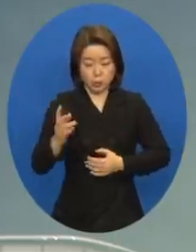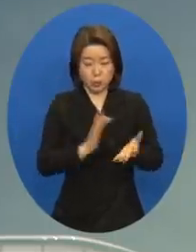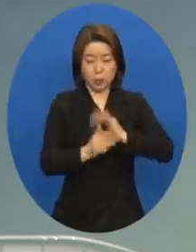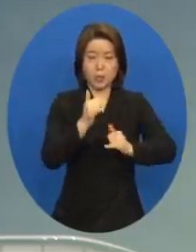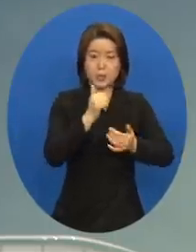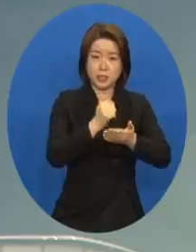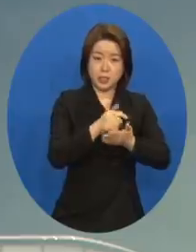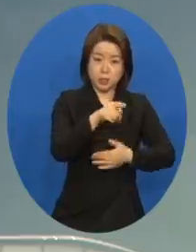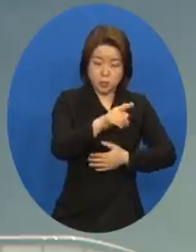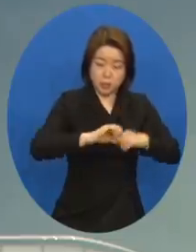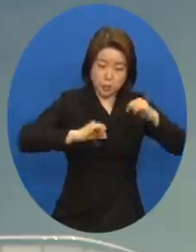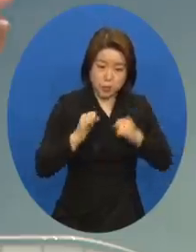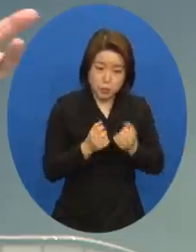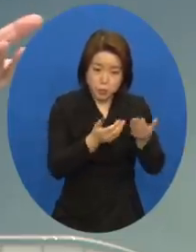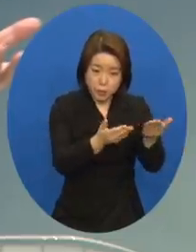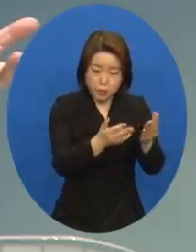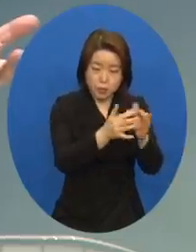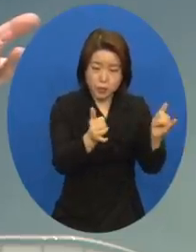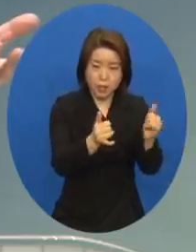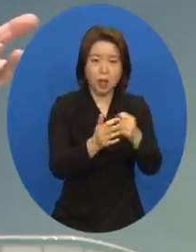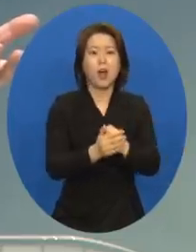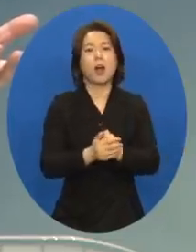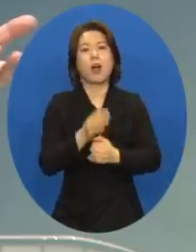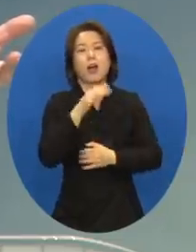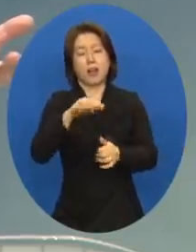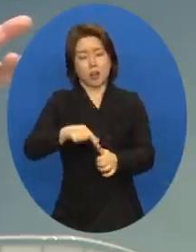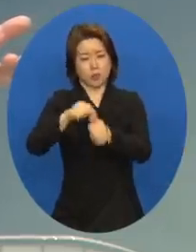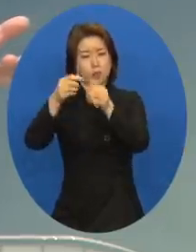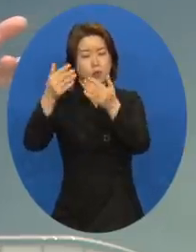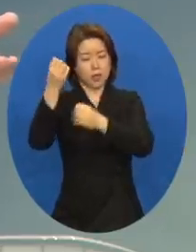순종하는 자의 구원의 근원이 되셨다는